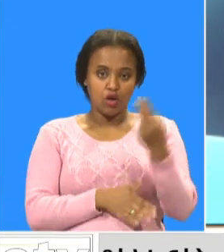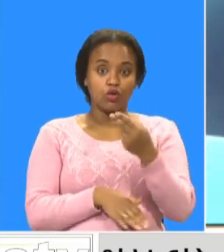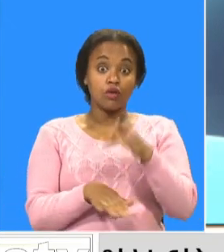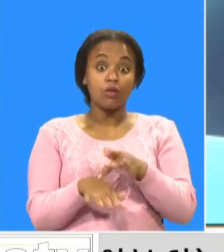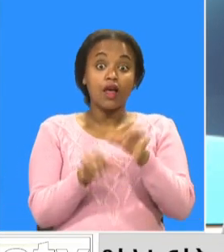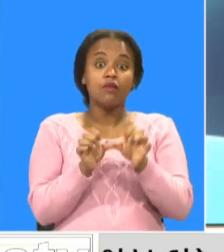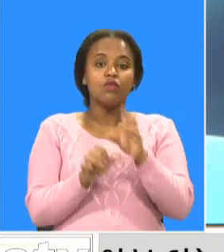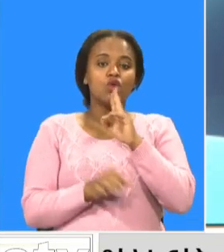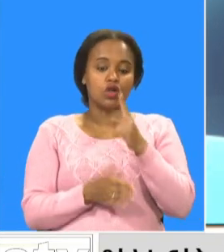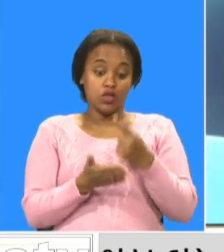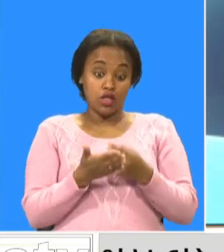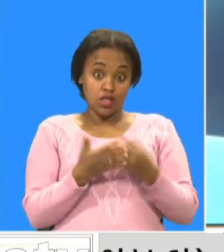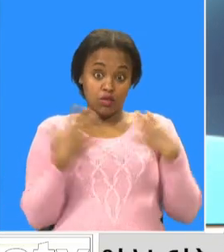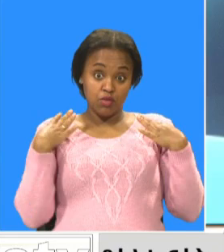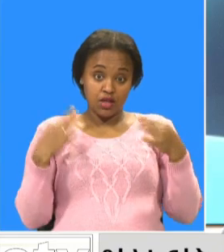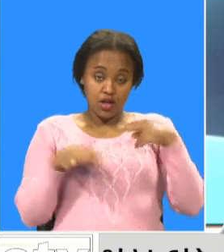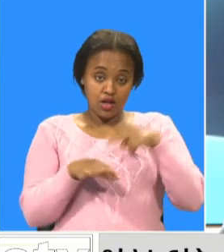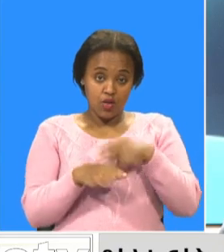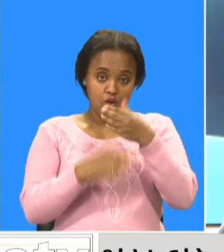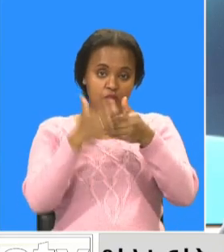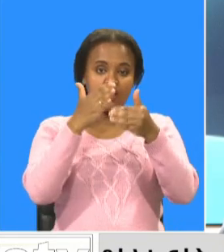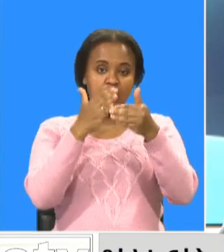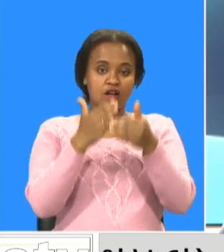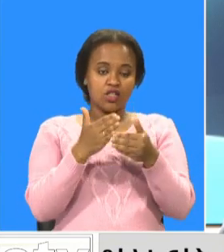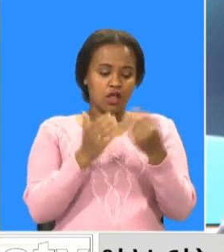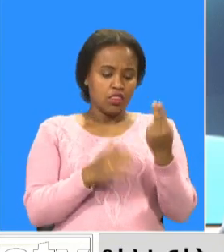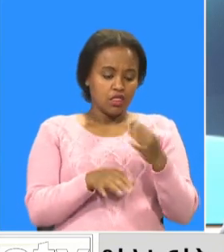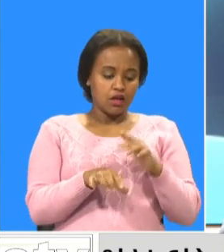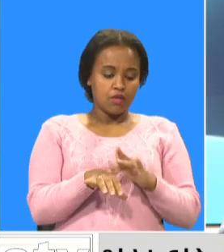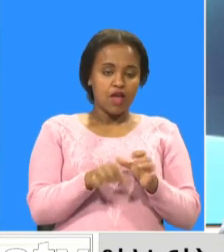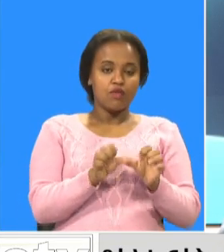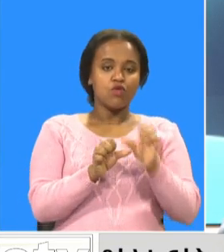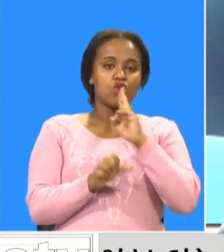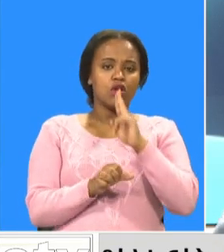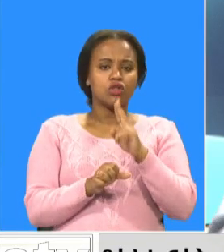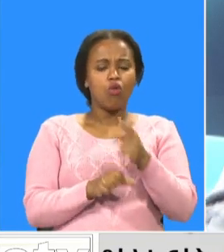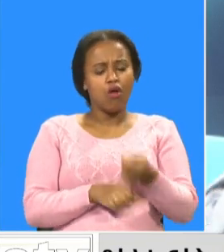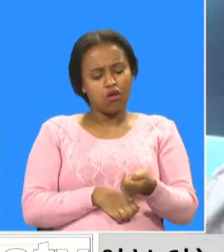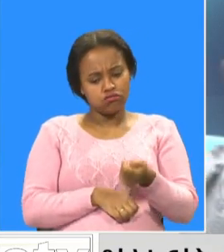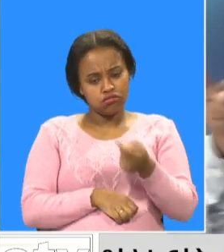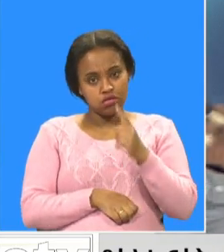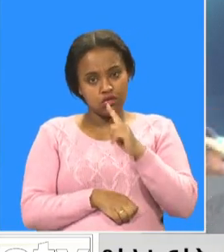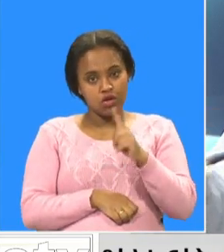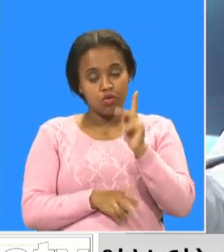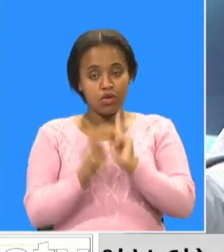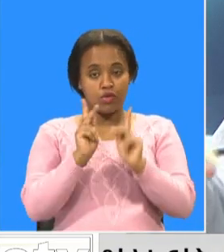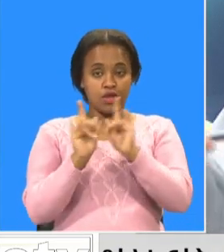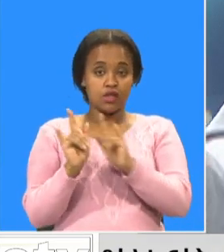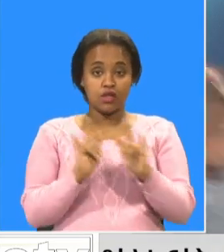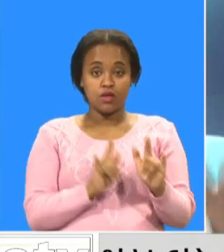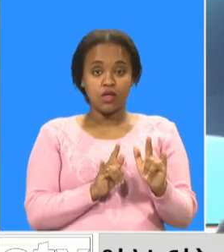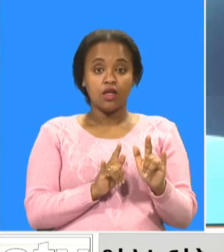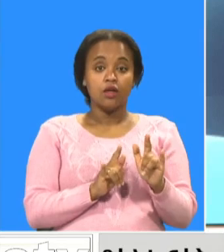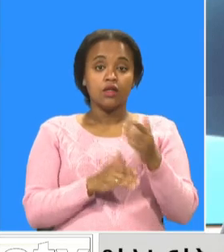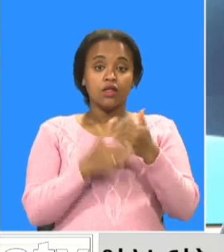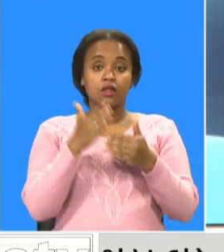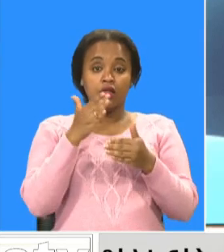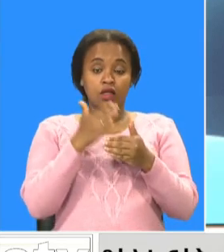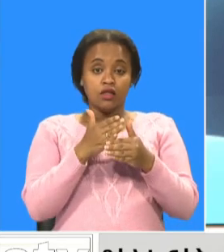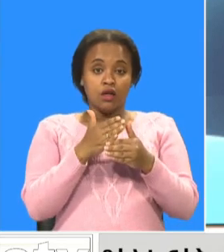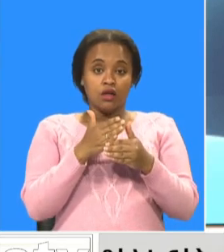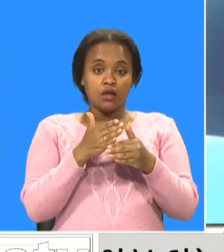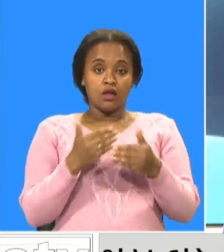ሙሉ ናቸው። እነዚህም በጤና ተቋማት ደረጃ ጥቅም ላይ ሙሉ ናቸው። ዋጋቸውም በጣም ውድ ነው። በህብረተሰብ ደረጃ አሁን ስትራይል የሆኑ ጥቅም ላይ ይዋሉ